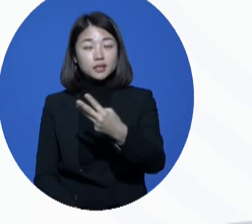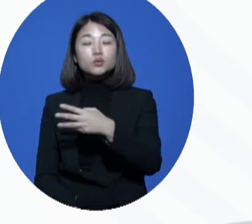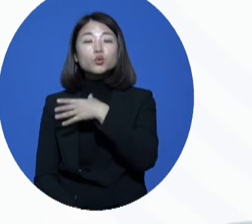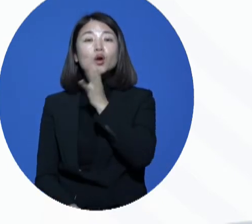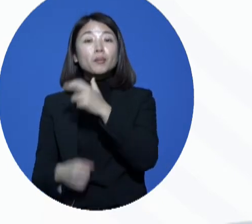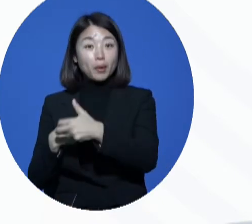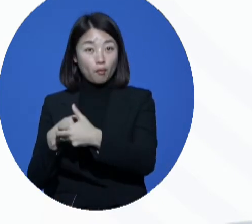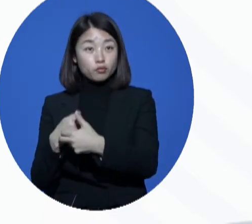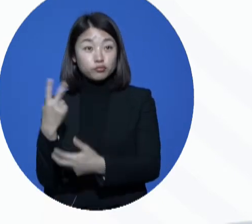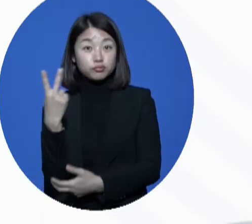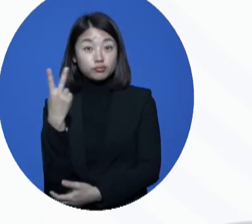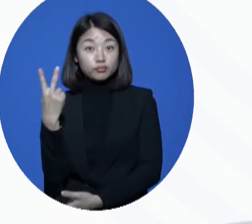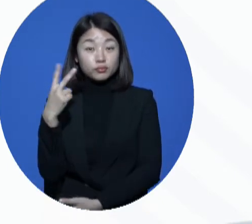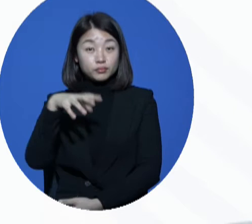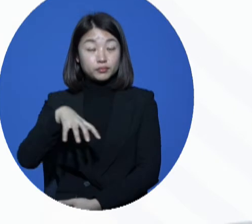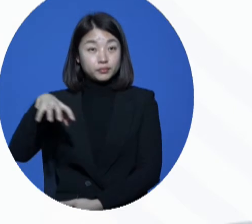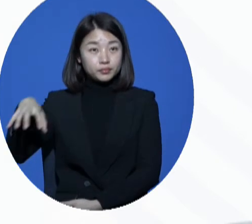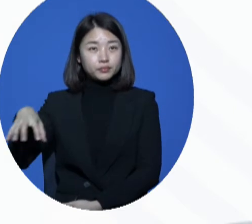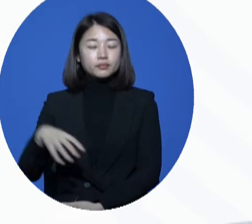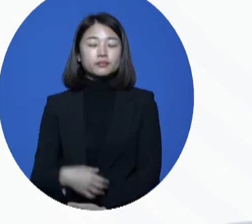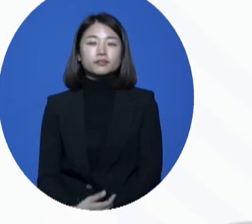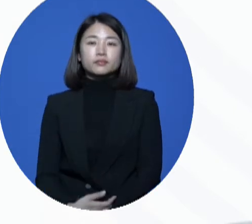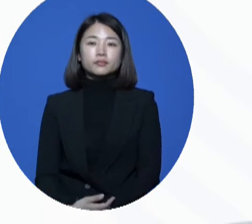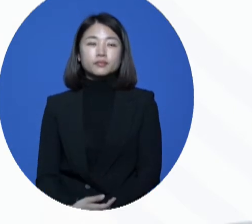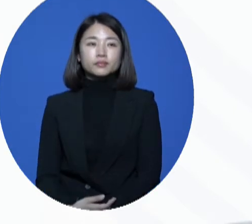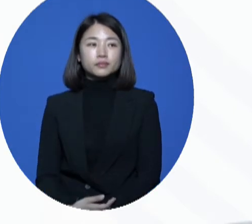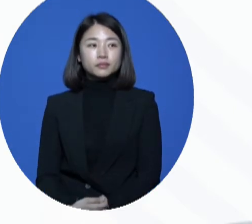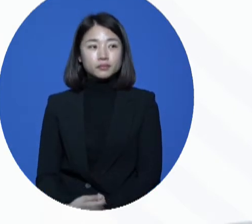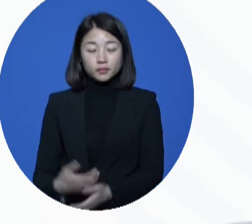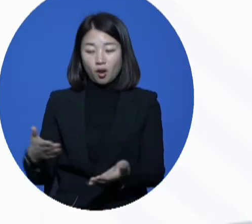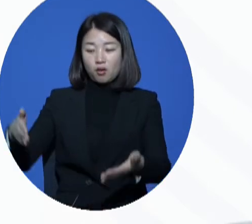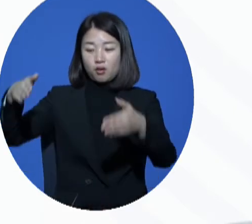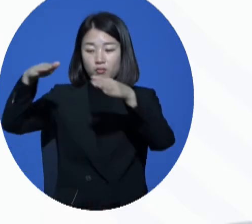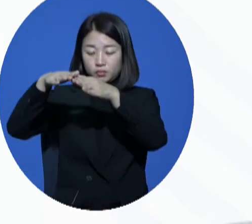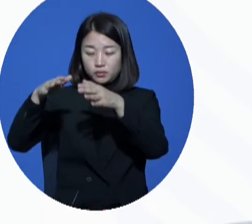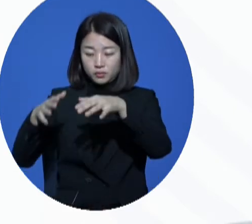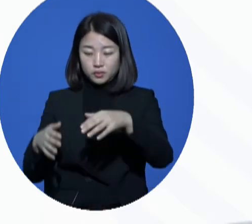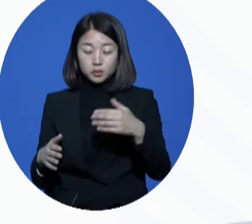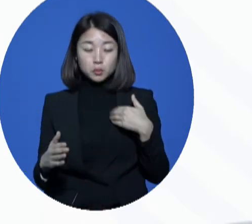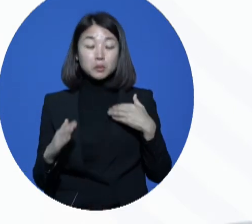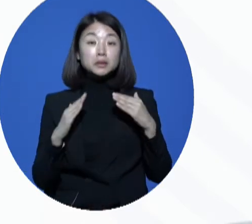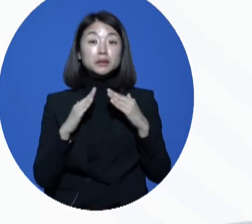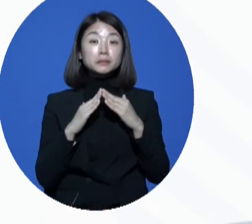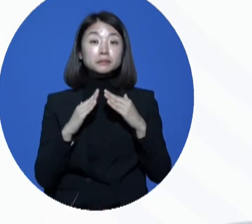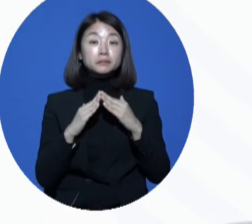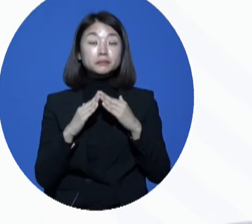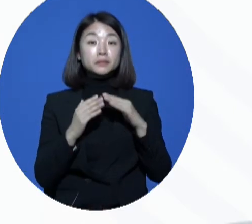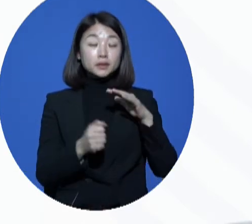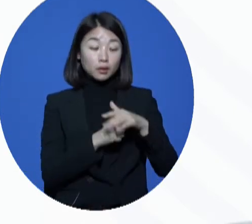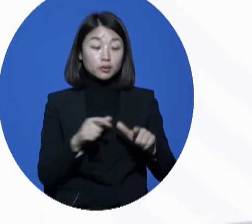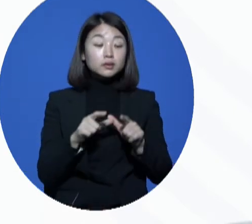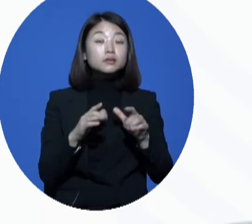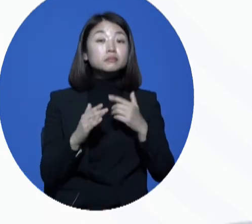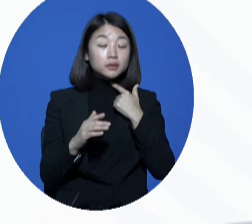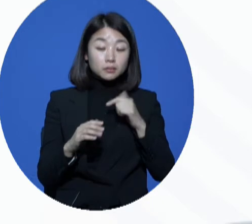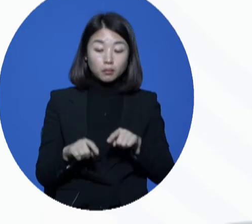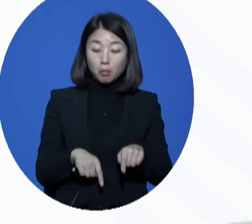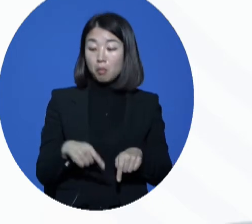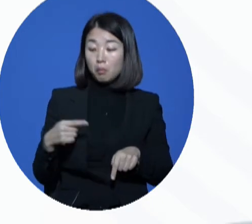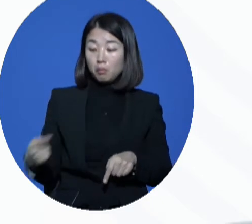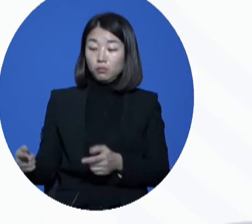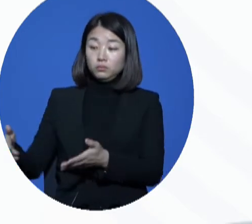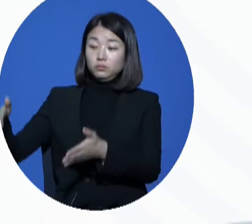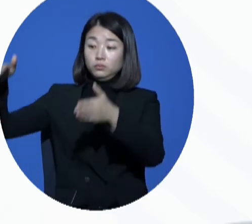한 곳은 요양병원이었는데요. 이게 사실 같은 건물이에요. 저희 집 바로 제가 예전에 살던 집에 바로 건너편에